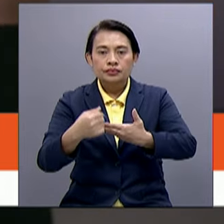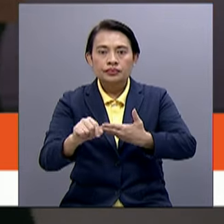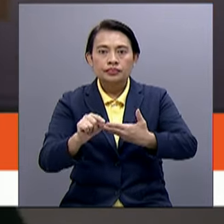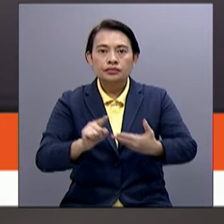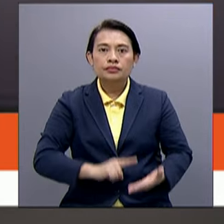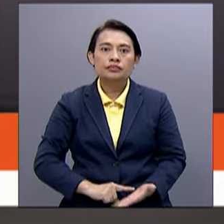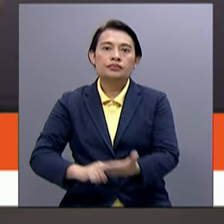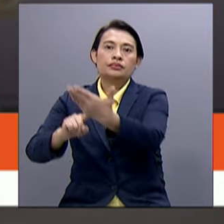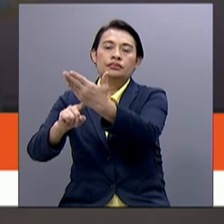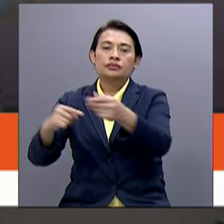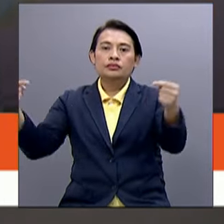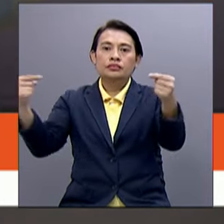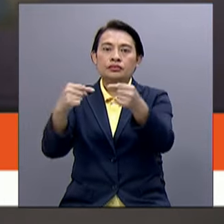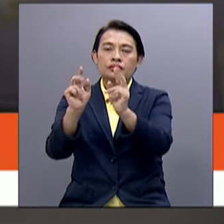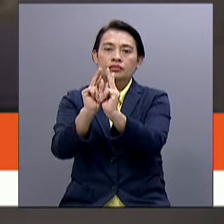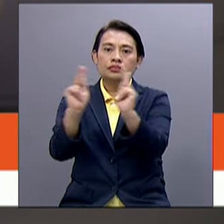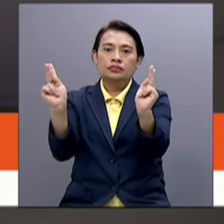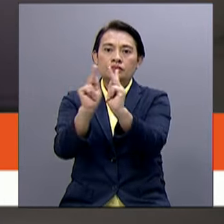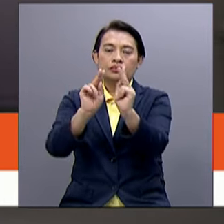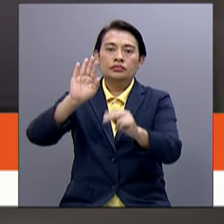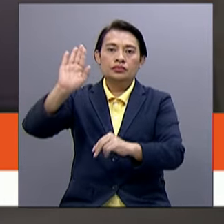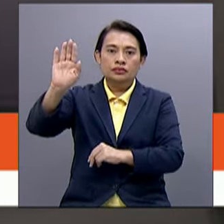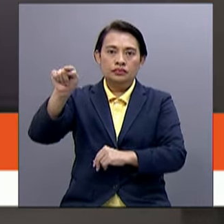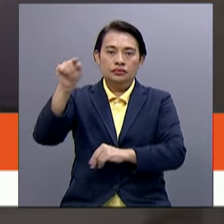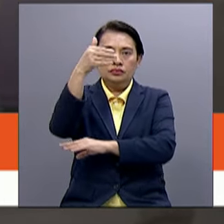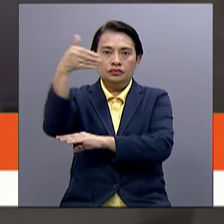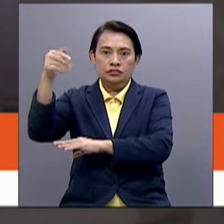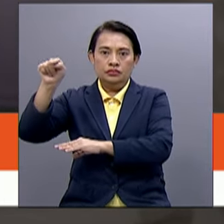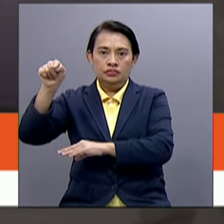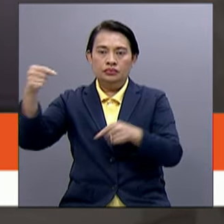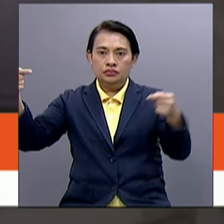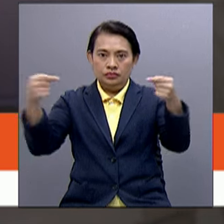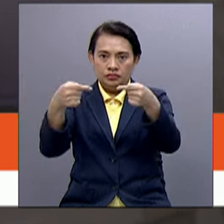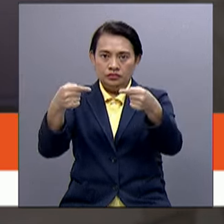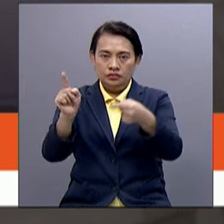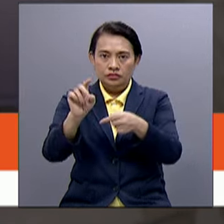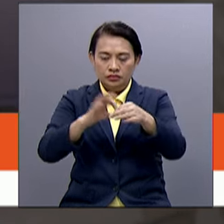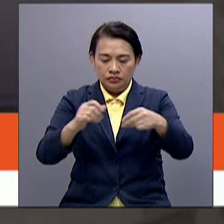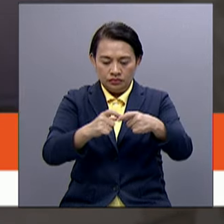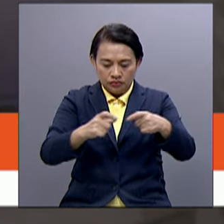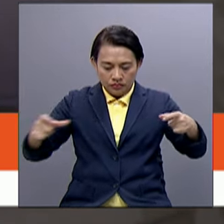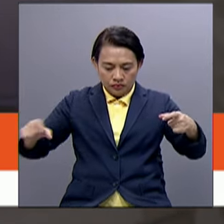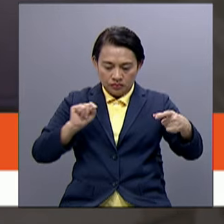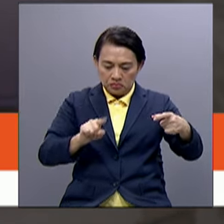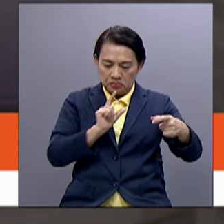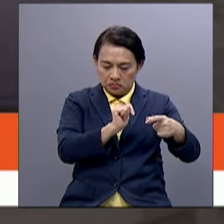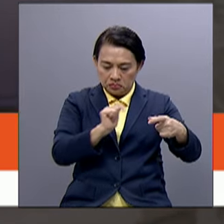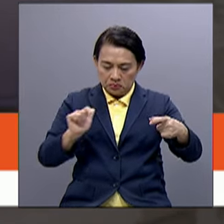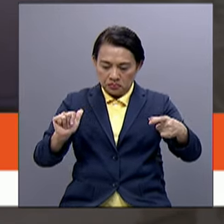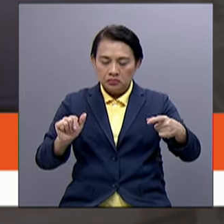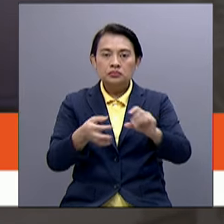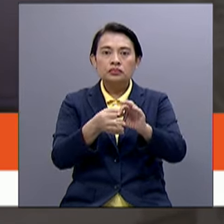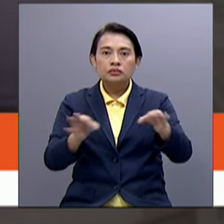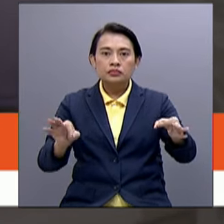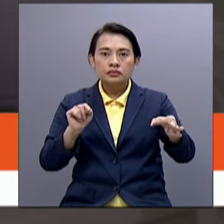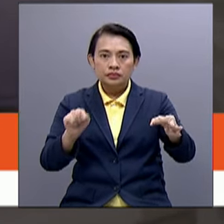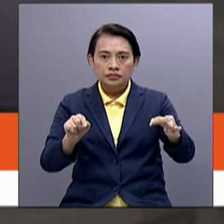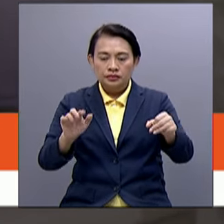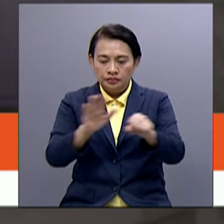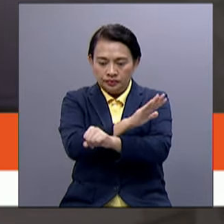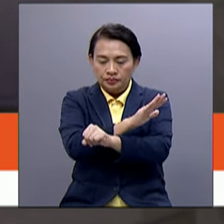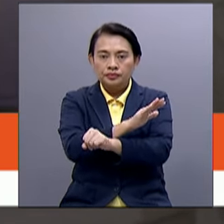าคุณสมบัติของคณะกรรมการใหญ่ระดับนานาชาติเช่นความสมบูรณ์ของคัมภีร์ใบลานเนื้อหาแ